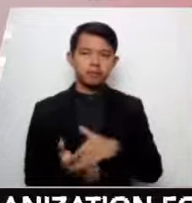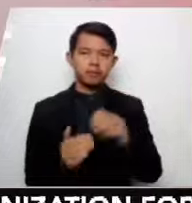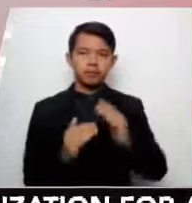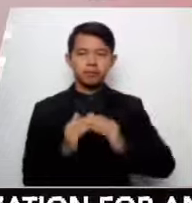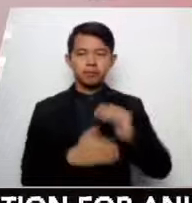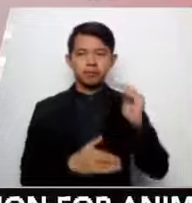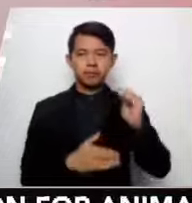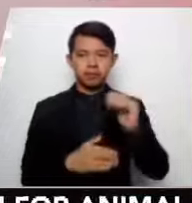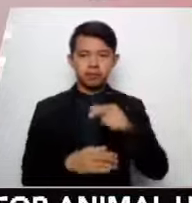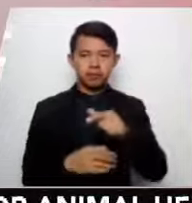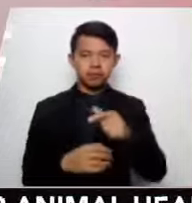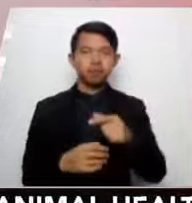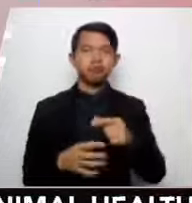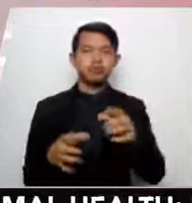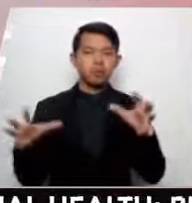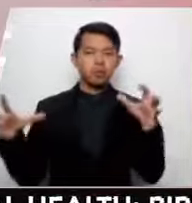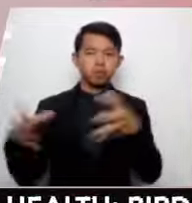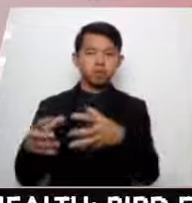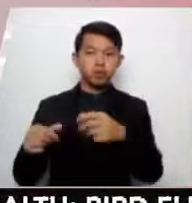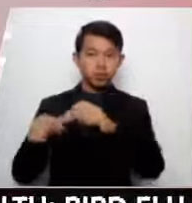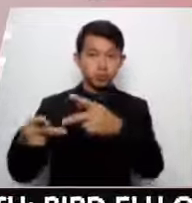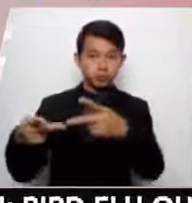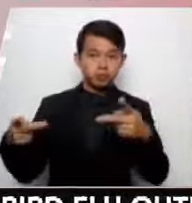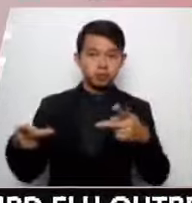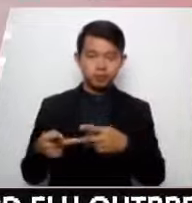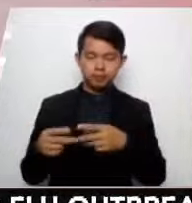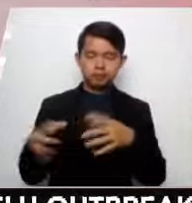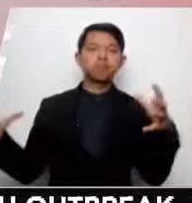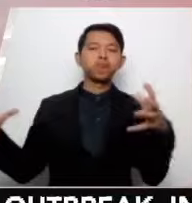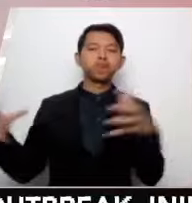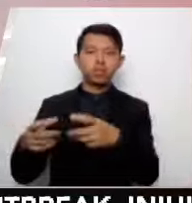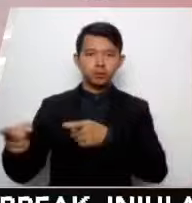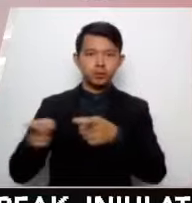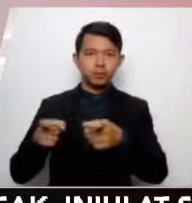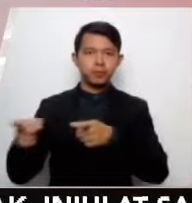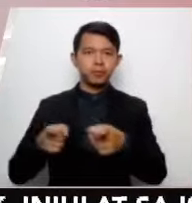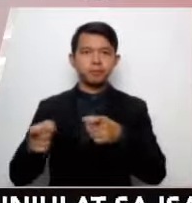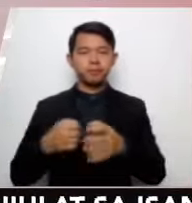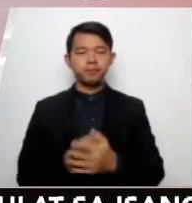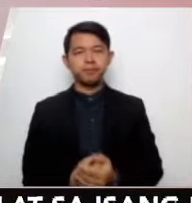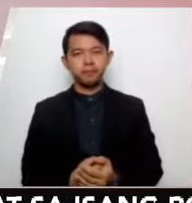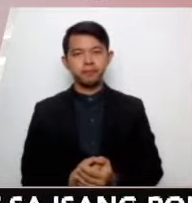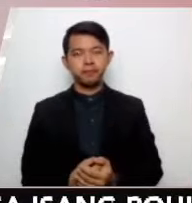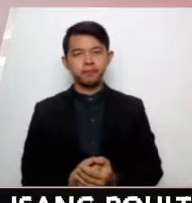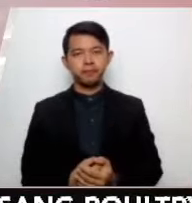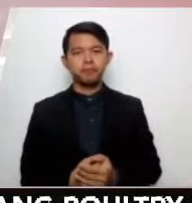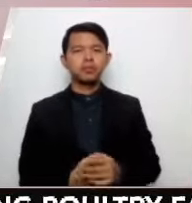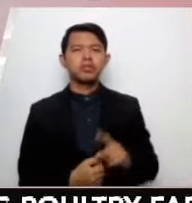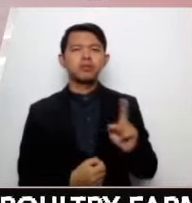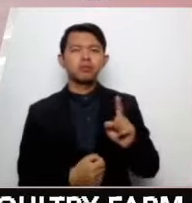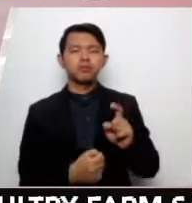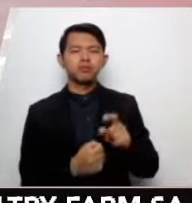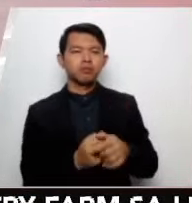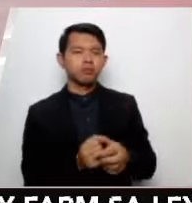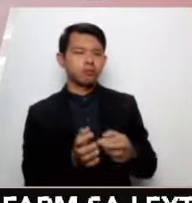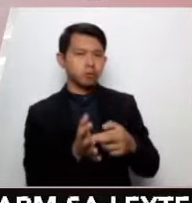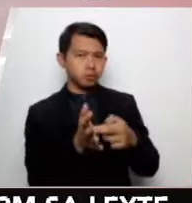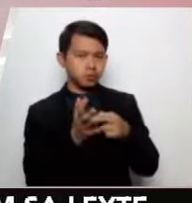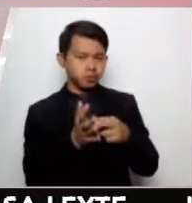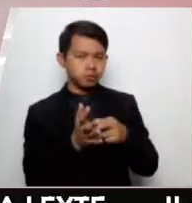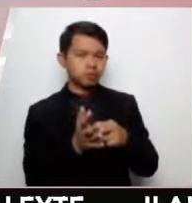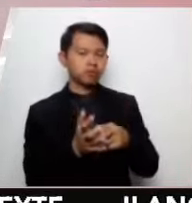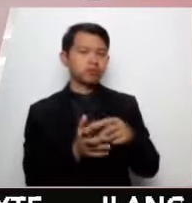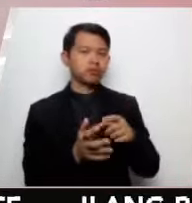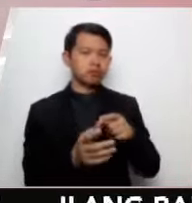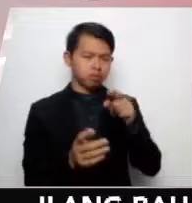contain na itong area natin dito sa Leyte Okay ano po yyung pamantayan para ma-consider na may bird flu Outbreak na sa isang lugar